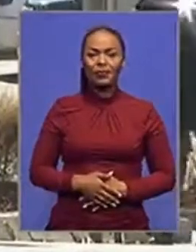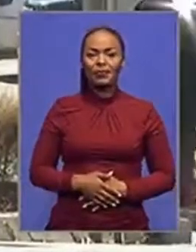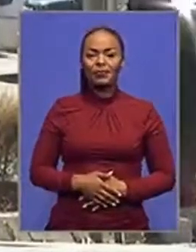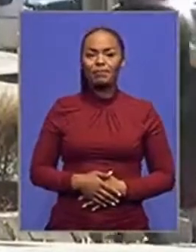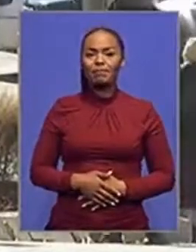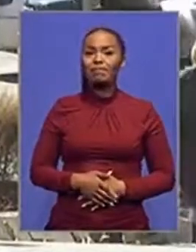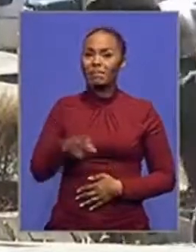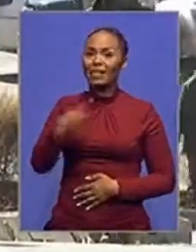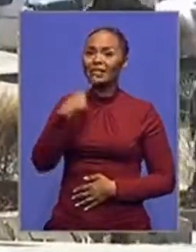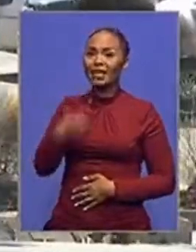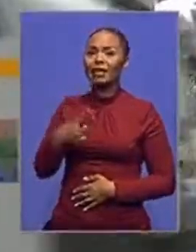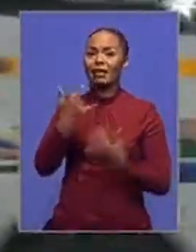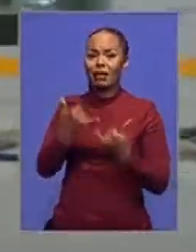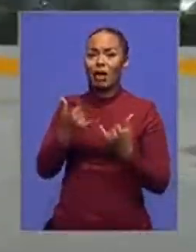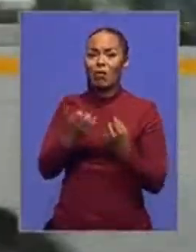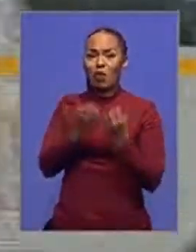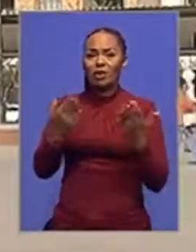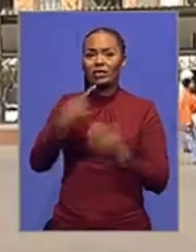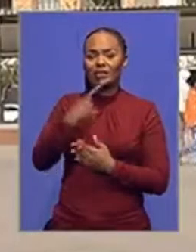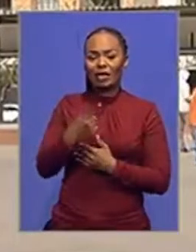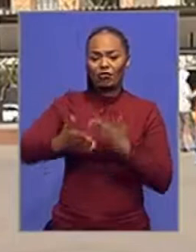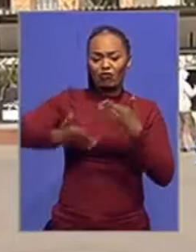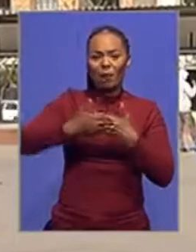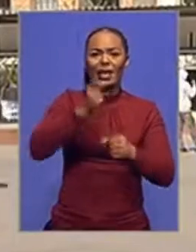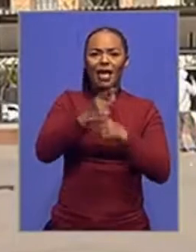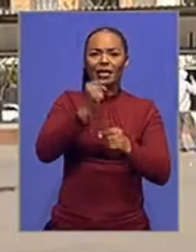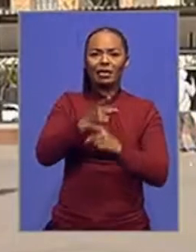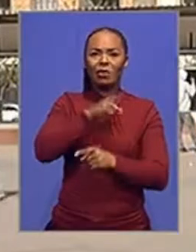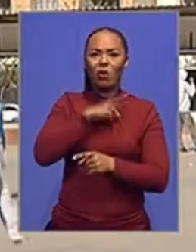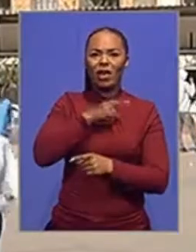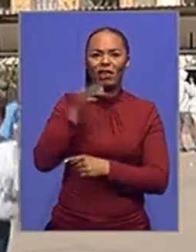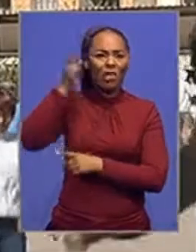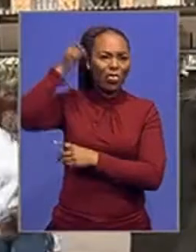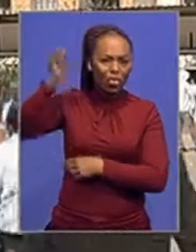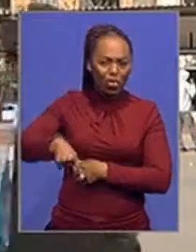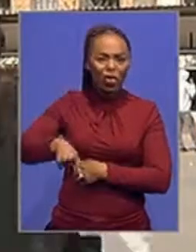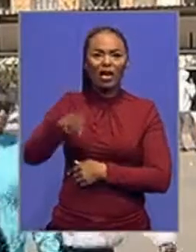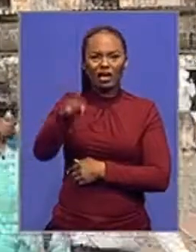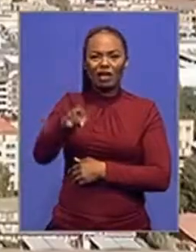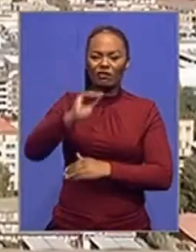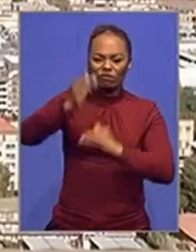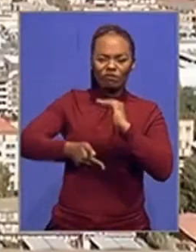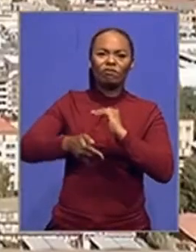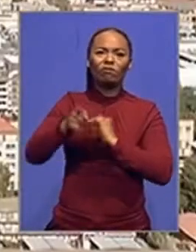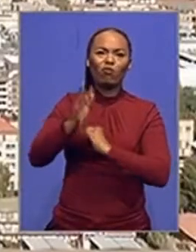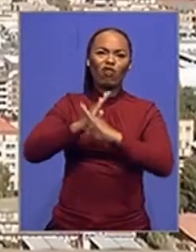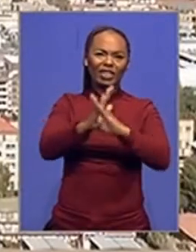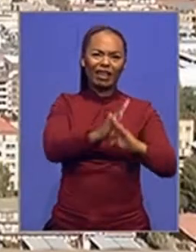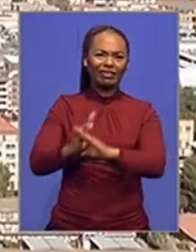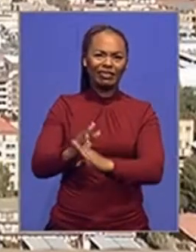badudi ba swanela ke go tswalla direnke tša ditekisi go se dumelele badudi bao ba itlhokomološago molao go senya le go hula mabenkele.